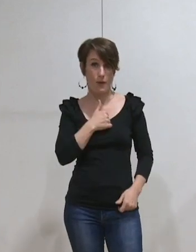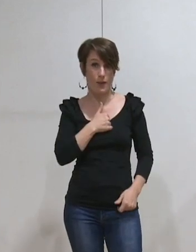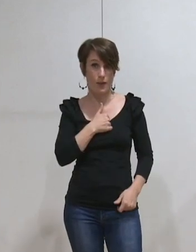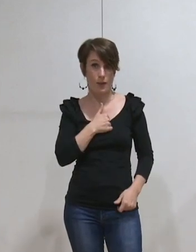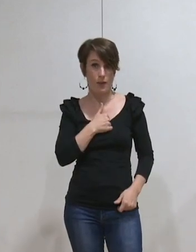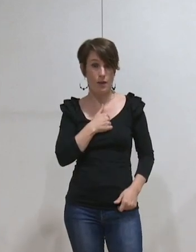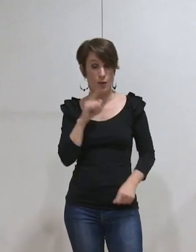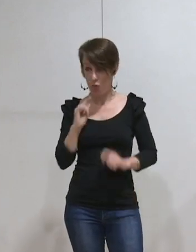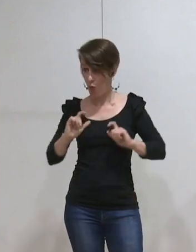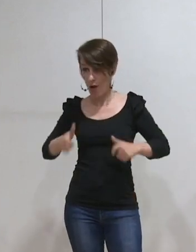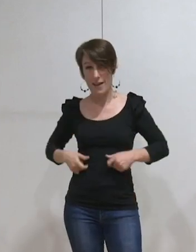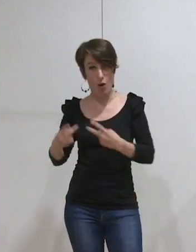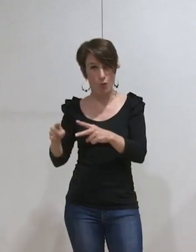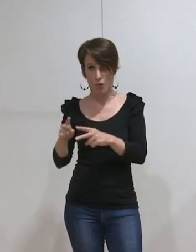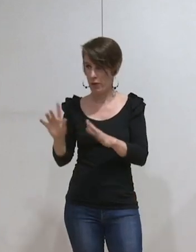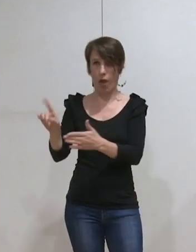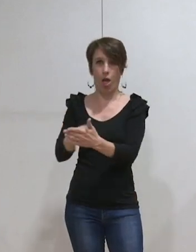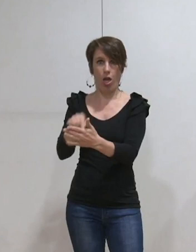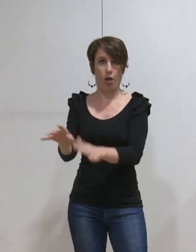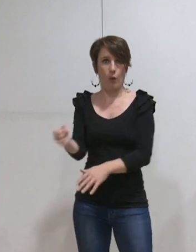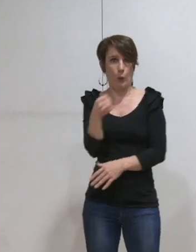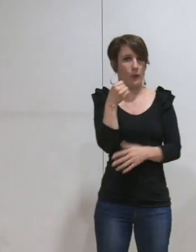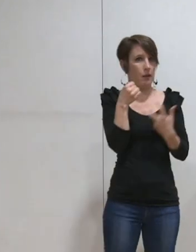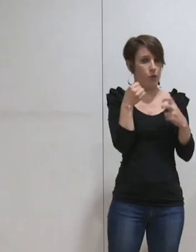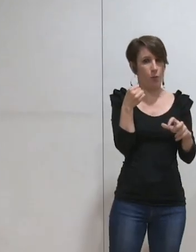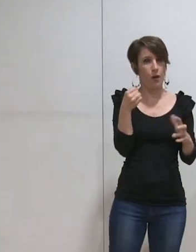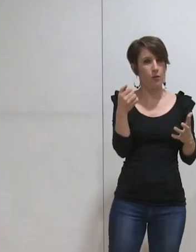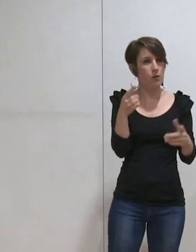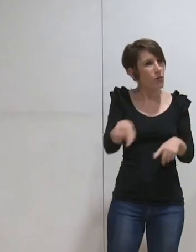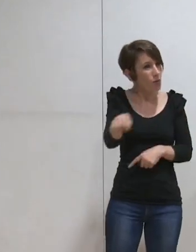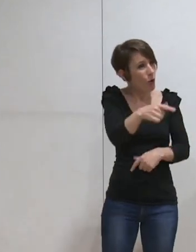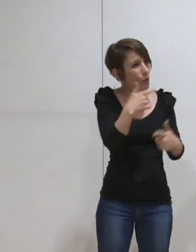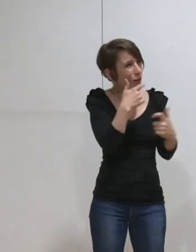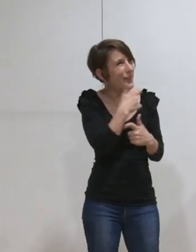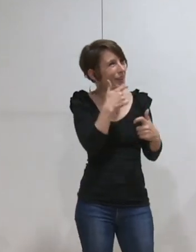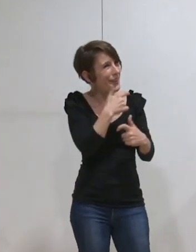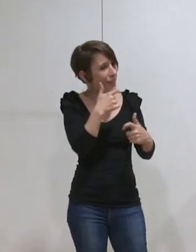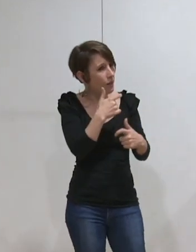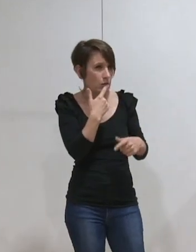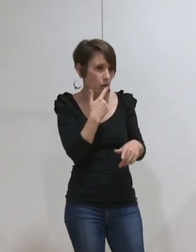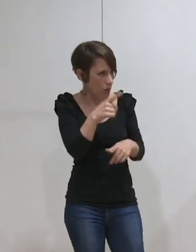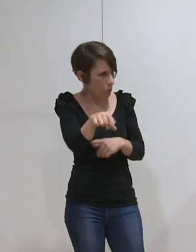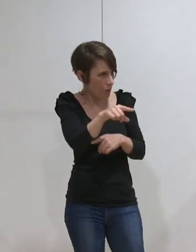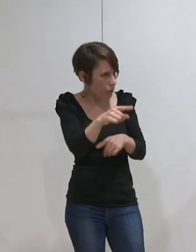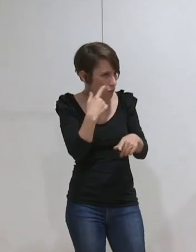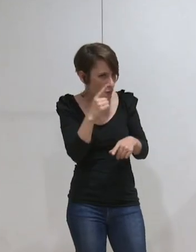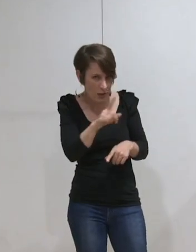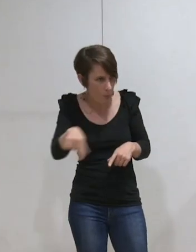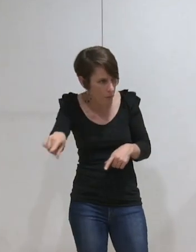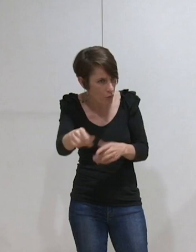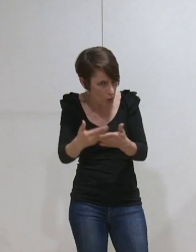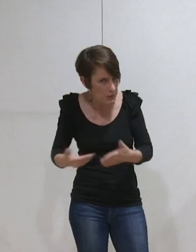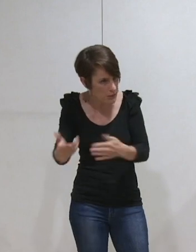établissements publics alors si ça vous fait rire c'est que je crois que vous avez pas encore pris conscience de la gravité de la responsabilité